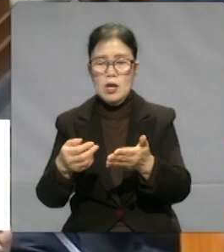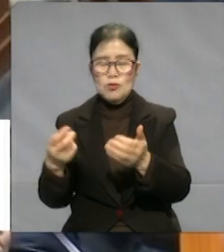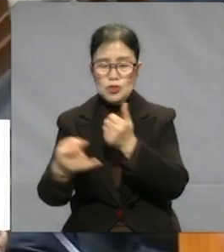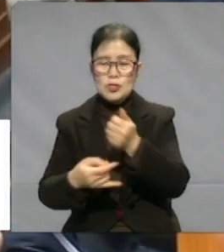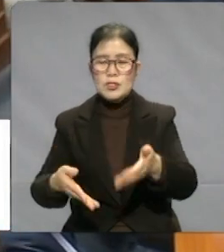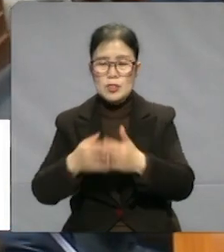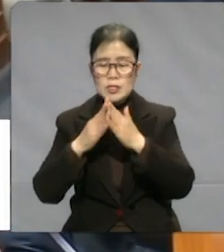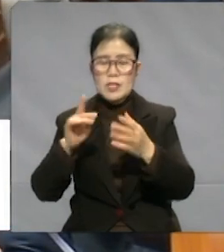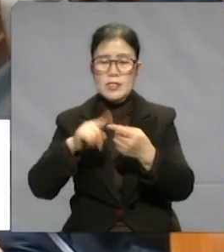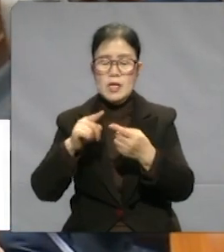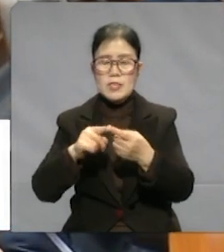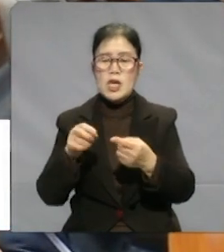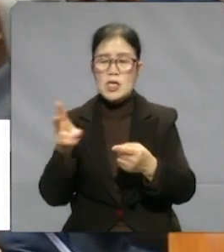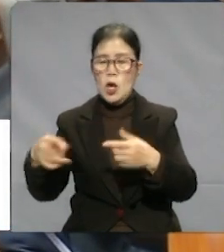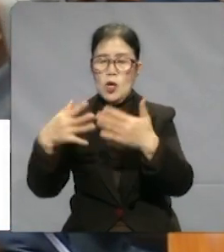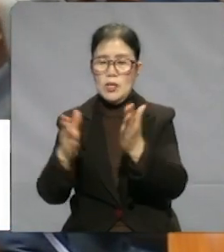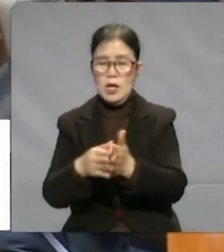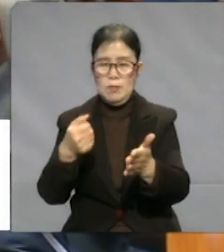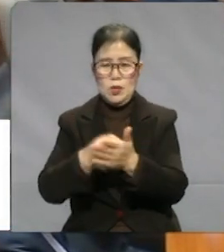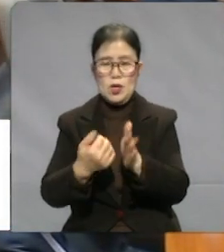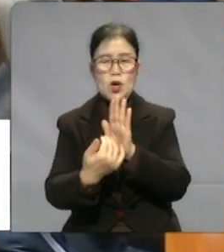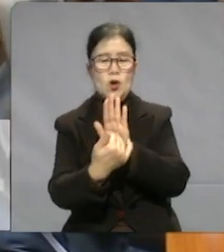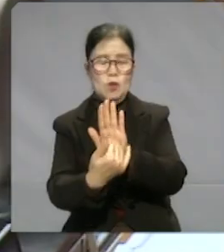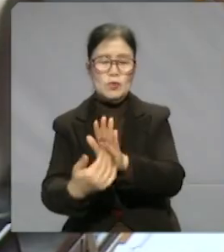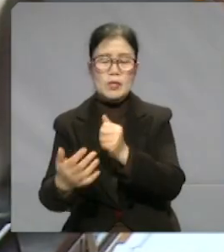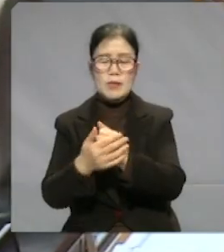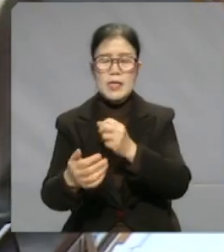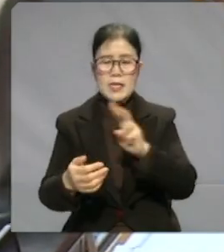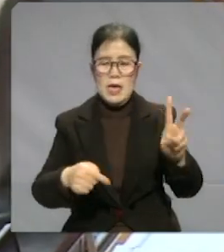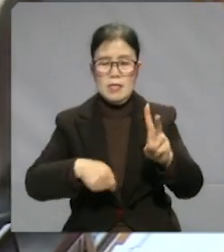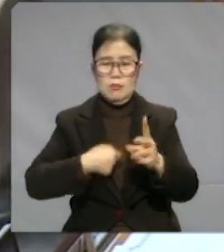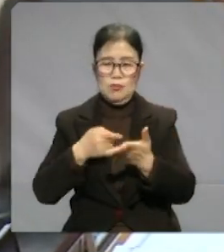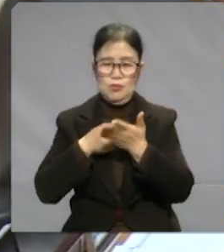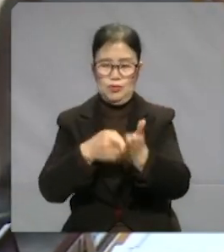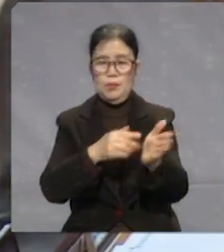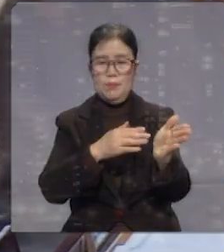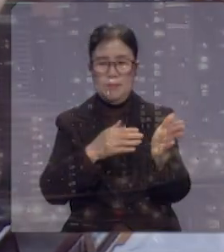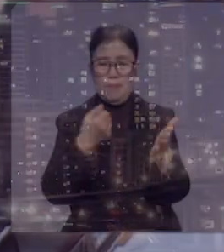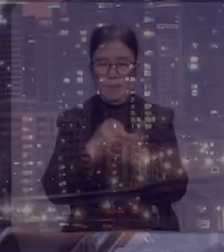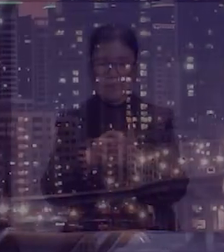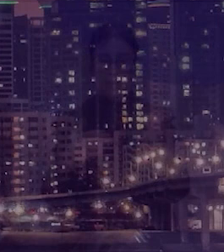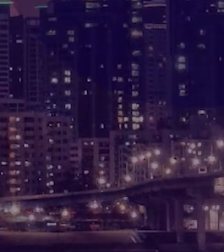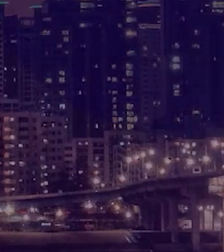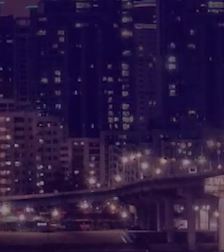설치 조항을 놓고 여당이 표결을 거부하면서 야당 주도로 처리됐습니다.